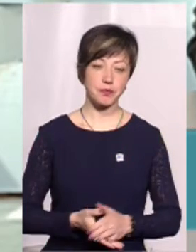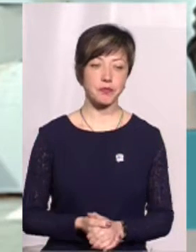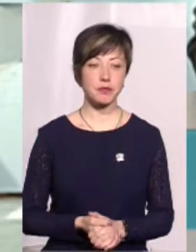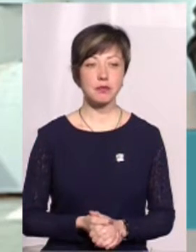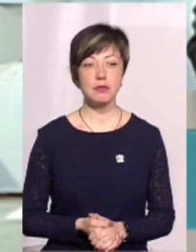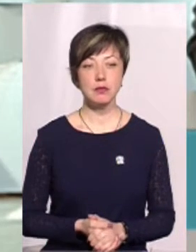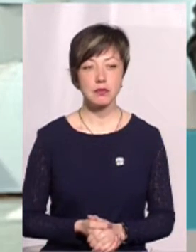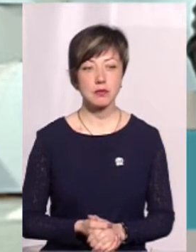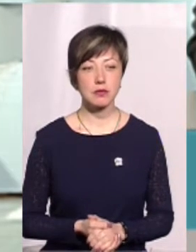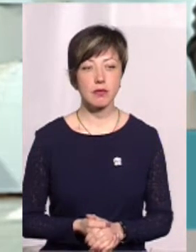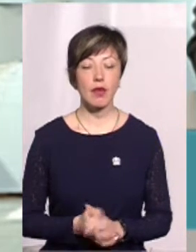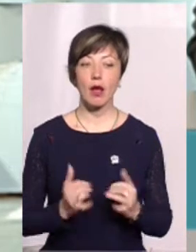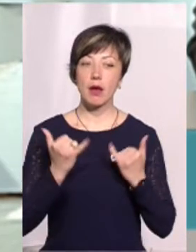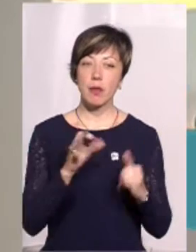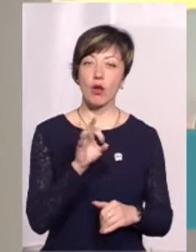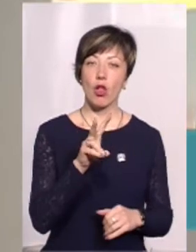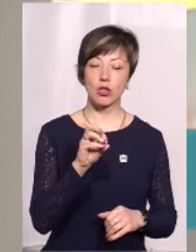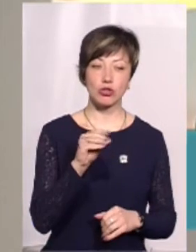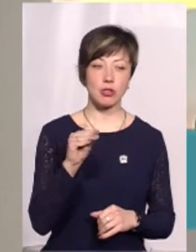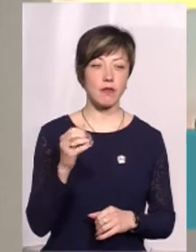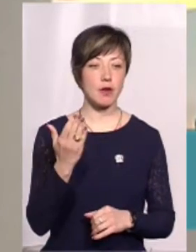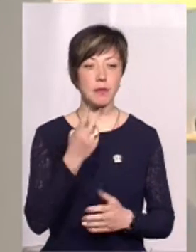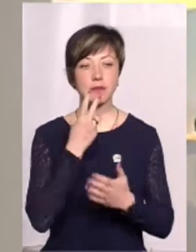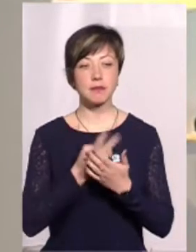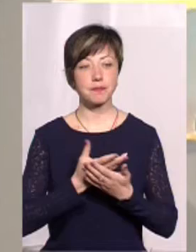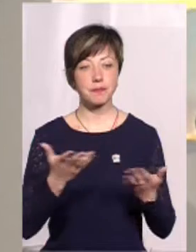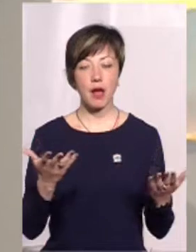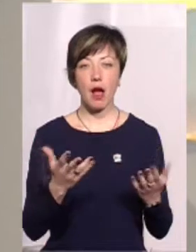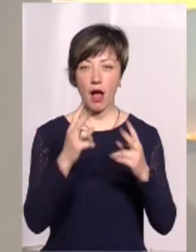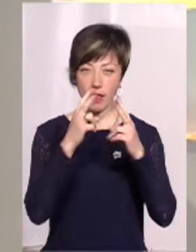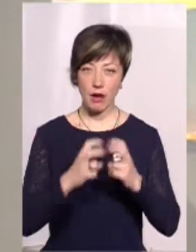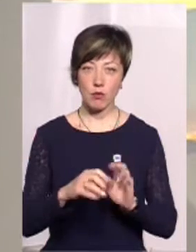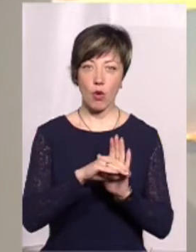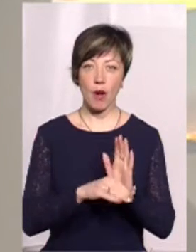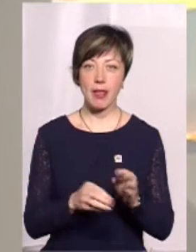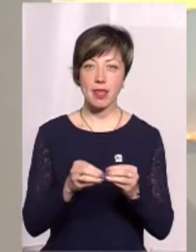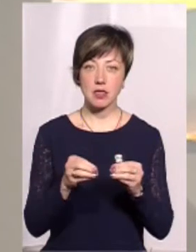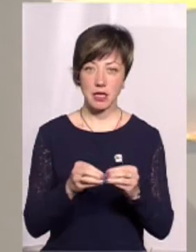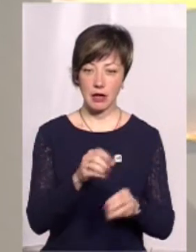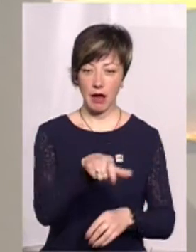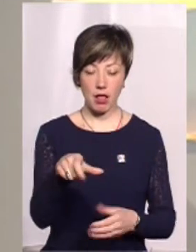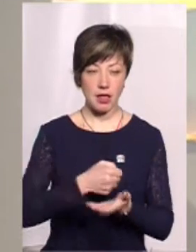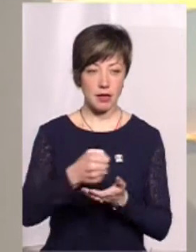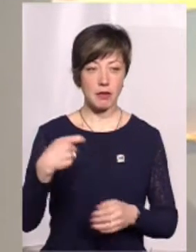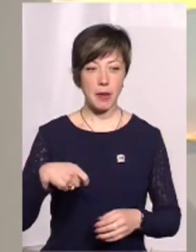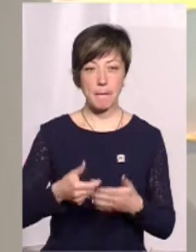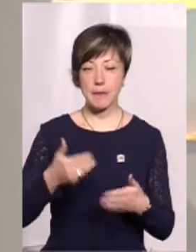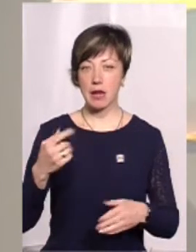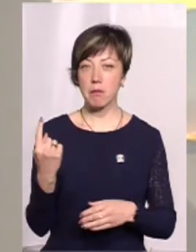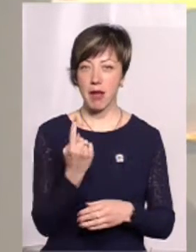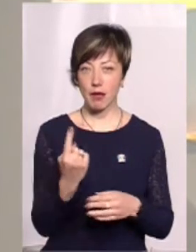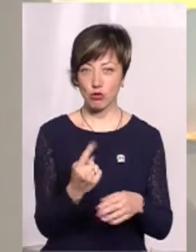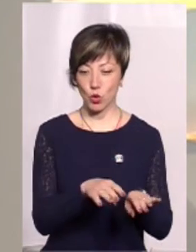вечір. Пане Олеже, ви презентували аналітику програм топ-10 кандидатів у президенти перед першим